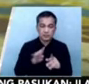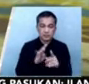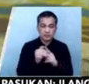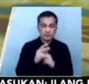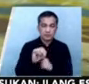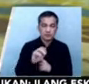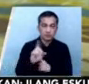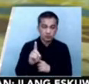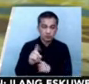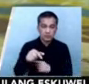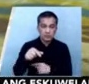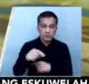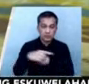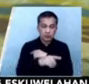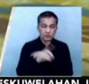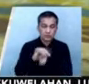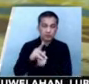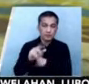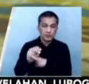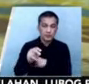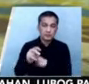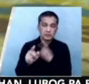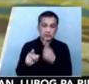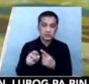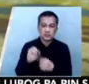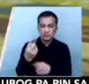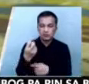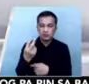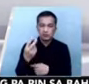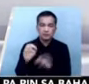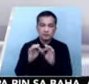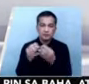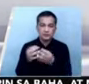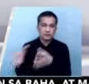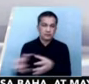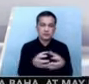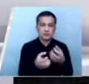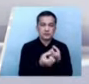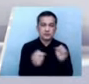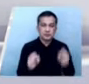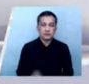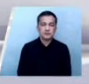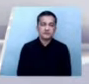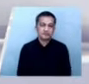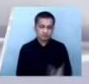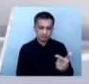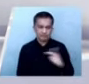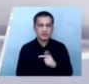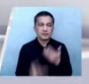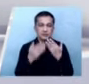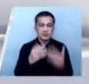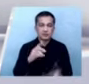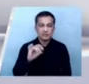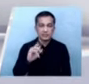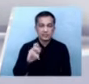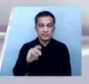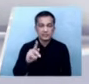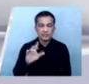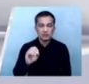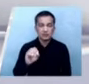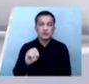kung saan pamil na ang lumikas con Maraming salamat Lil ng Regional